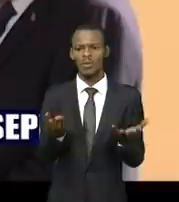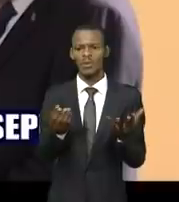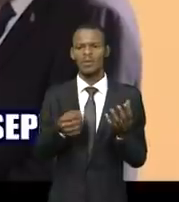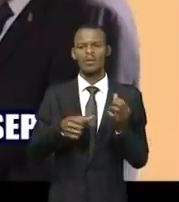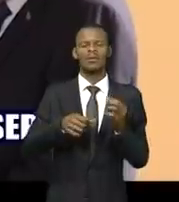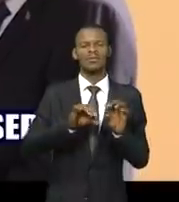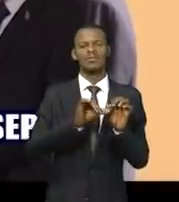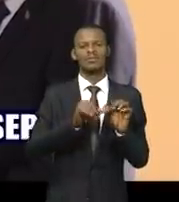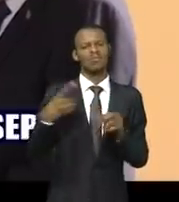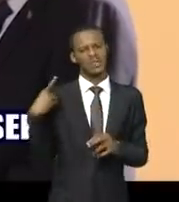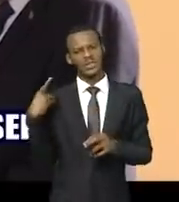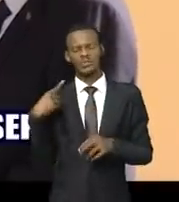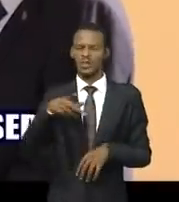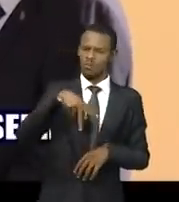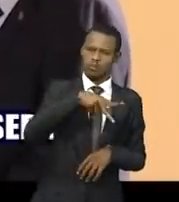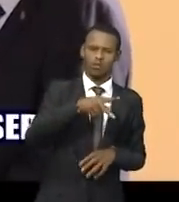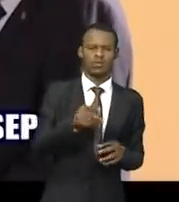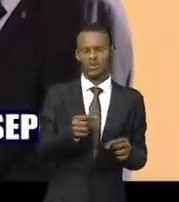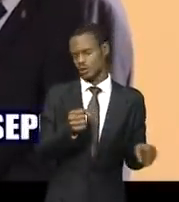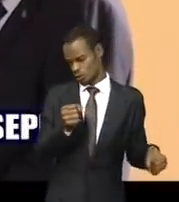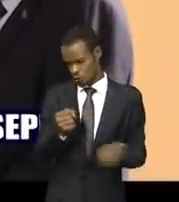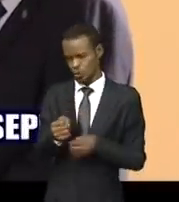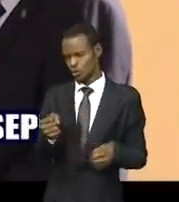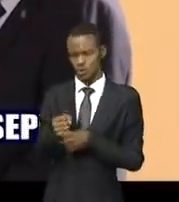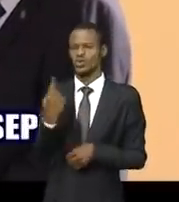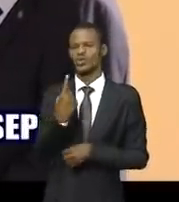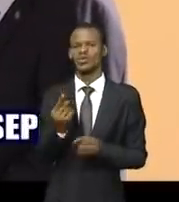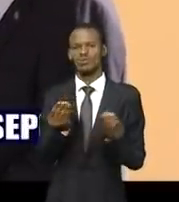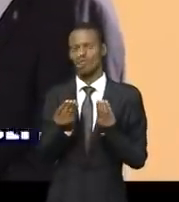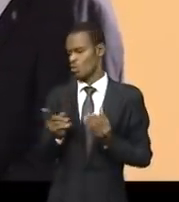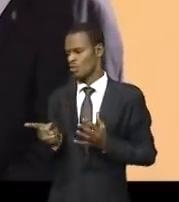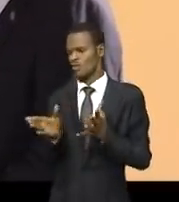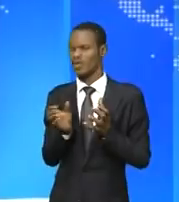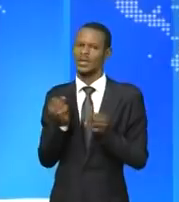réaffirmé sa volonté de toujours travailler autrement pour l'intérêt suprême de ses administrés.